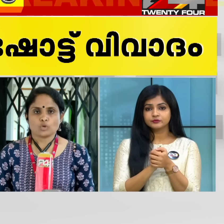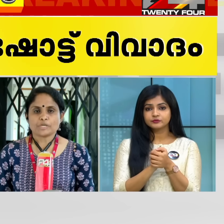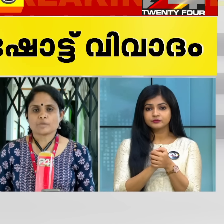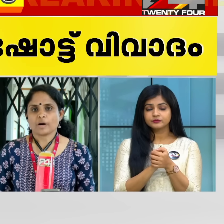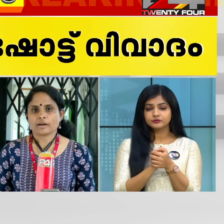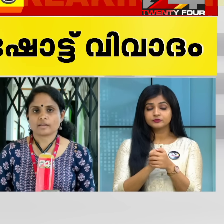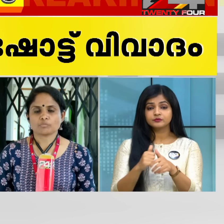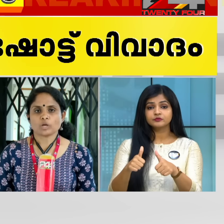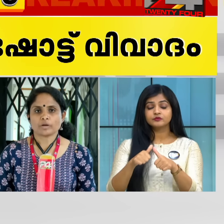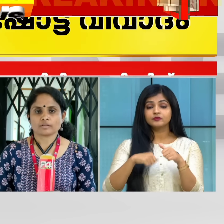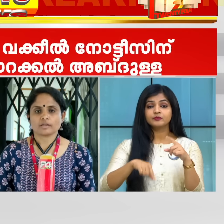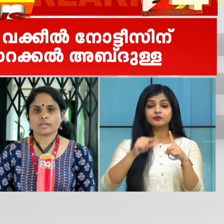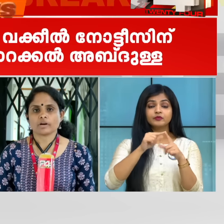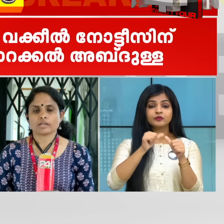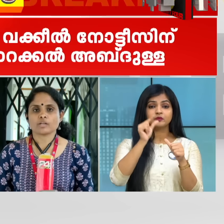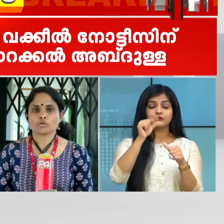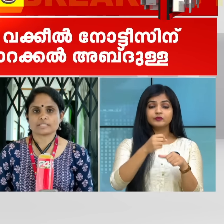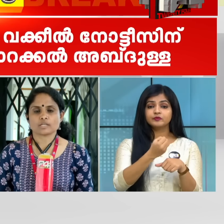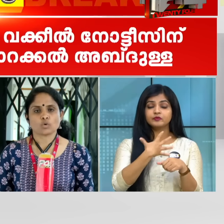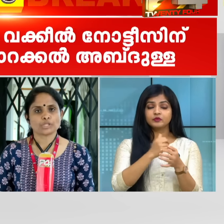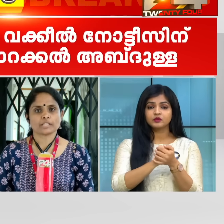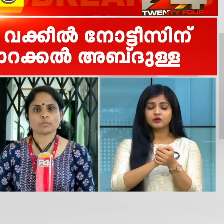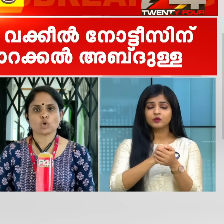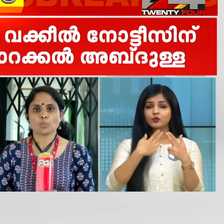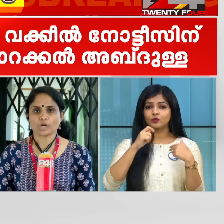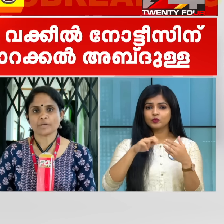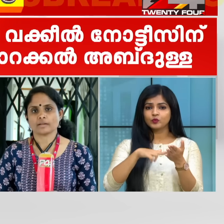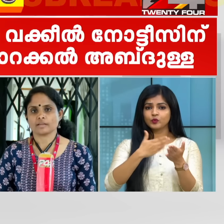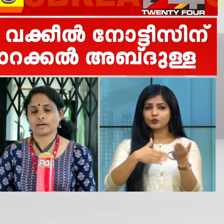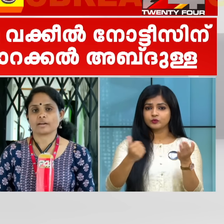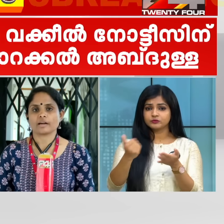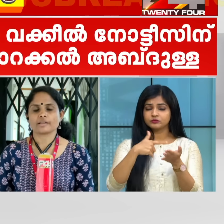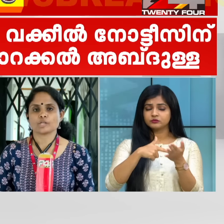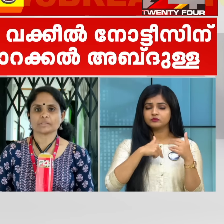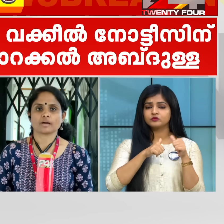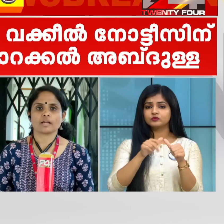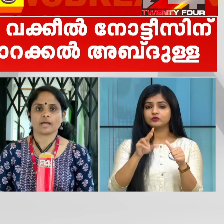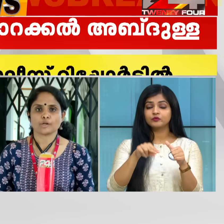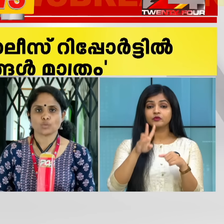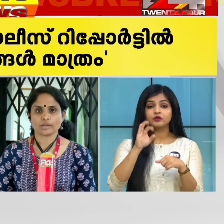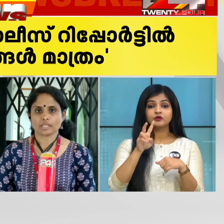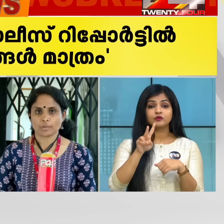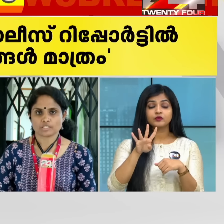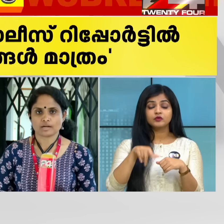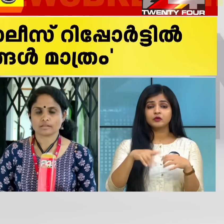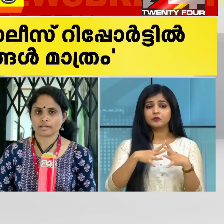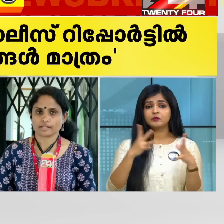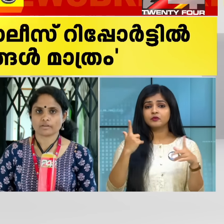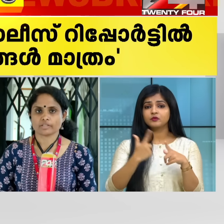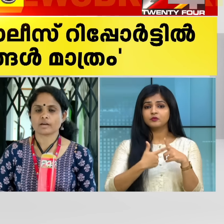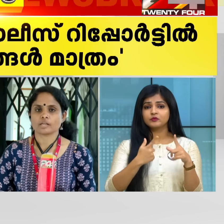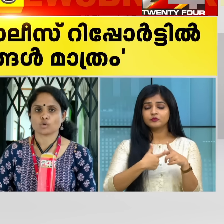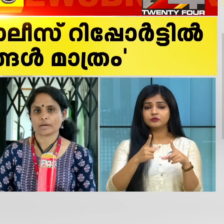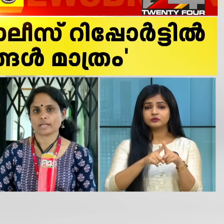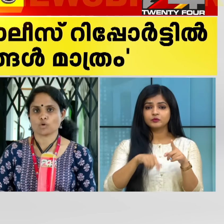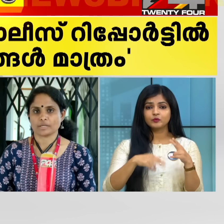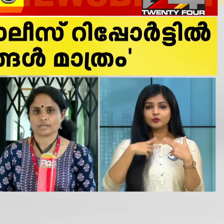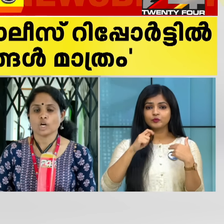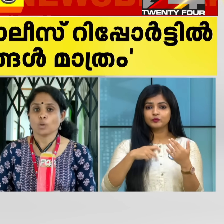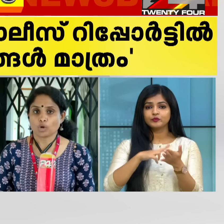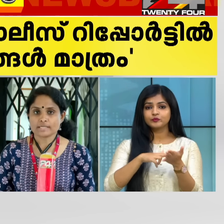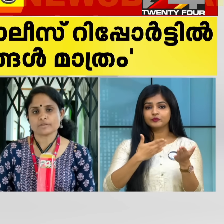ഉന്മേഷ്, പാറക്കൽ അബ്ദുള്ള പറഞ്ഞത് ഈ വക്കീൽ നോട്ടീസിന് ഒരു തരത്തിൽ പോലും മറുപടി നൽകില്ല. 2024 ഏറ്റവും വലിയ തമാശയാണ് തനിക്കെതിരെ വന്ന ഈ ഒരു വക്കീൽ